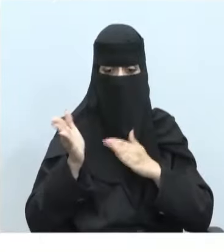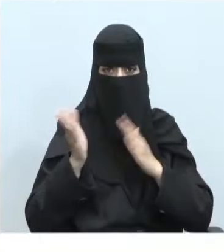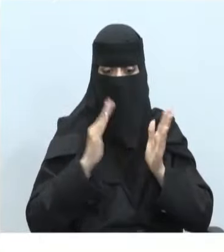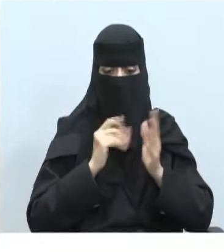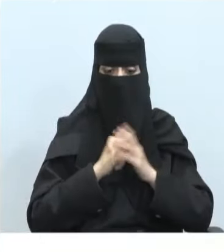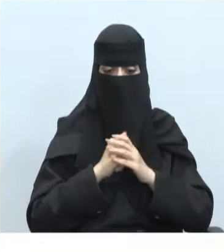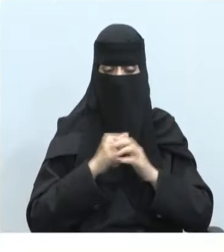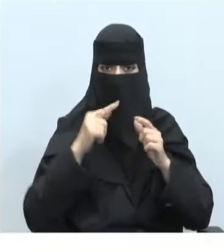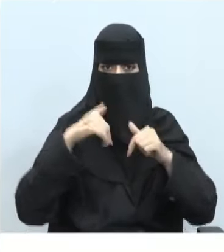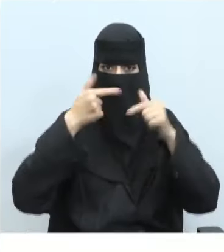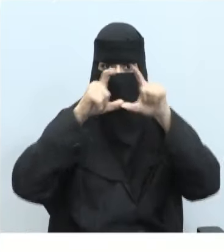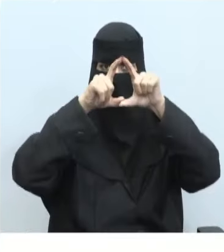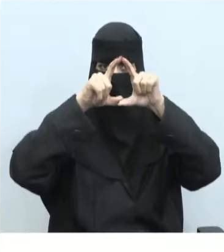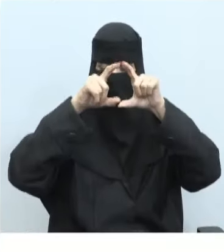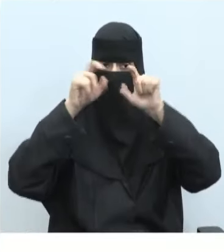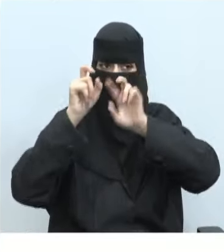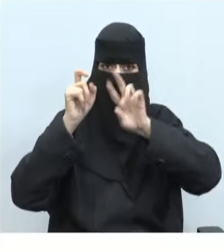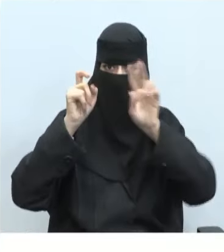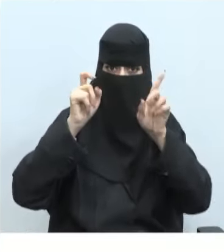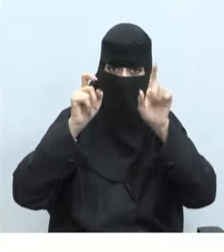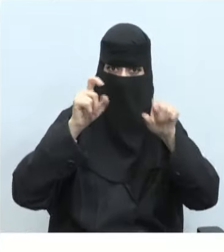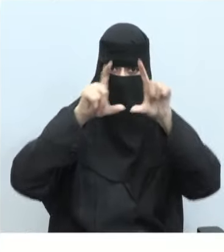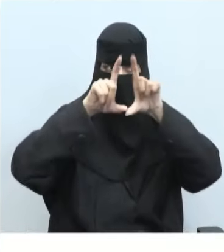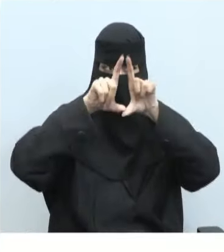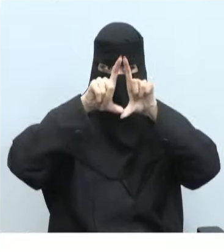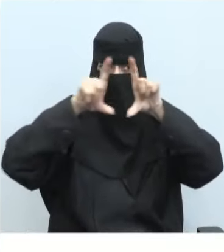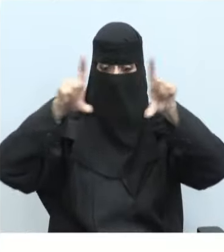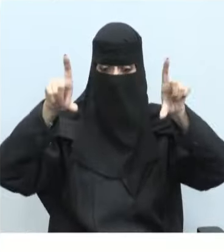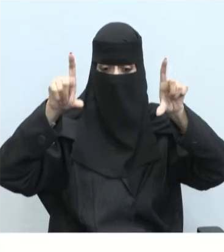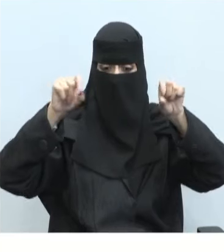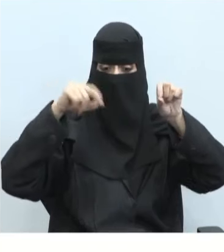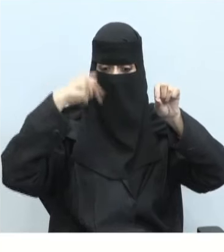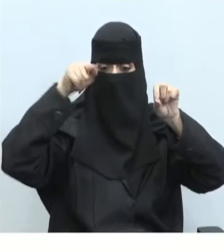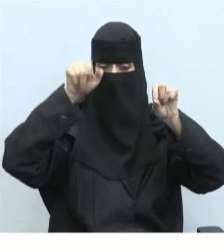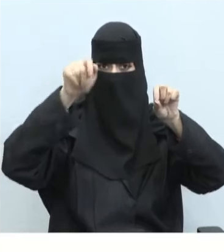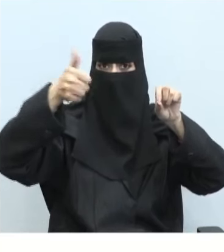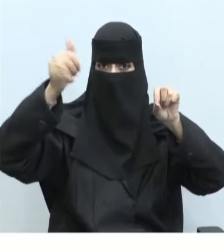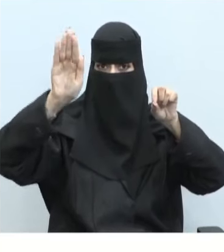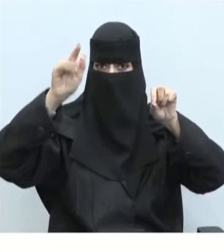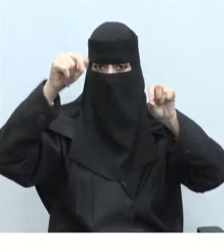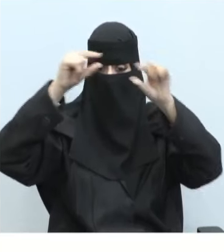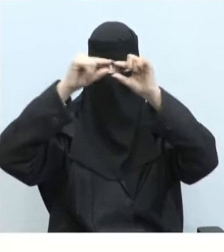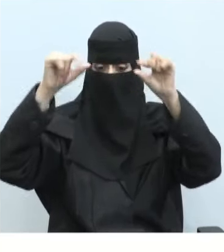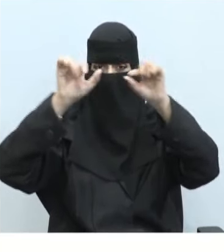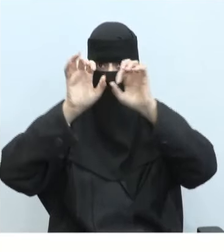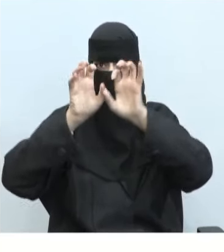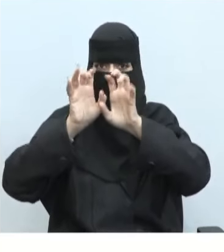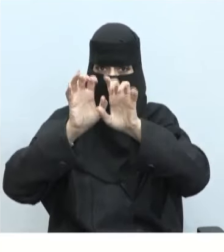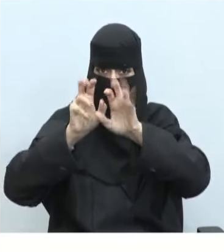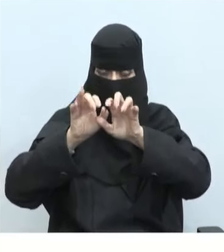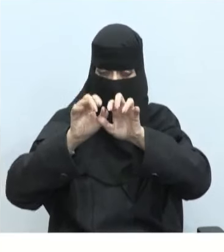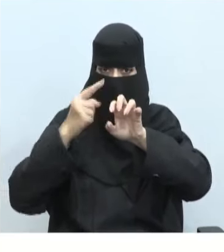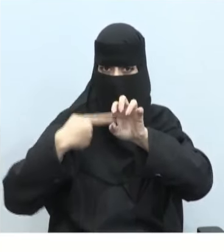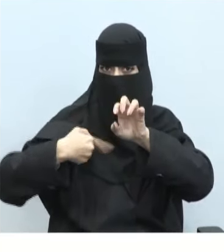اثنان عند ظهور نافذه بحث واستبدال اضغط على تبويب استبدال كما يشير